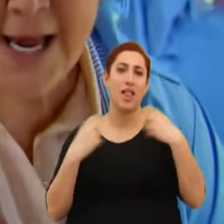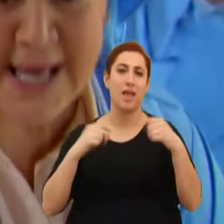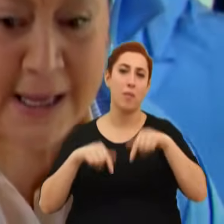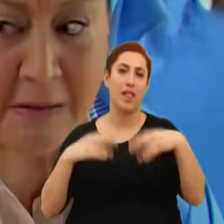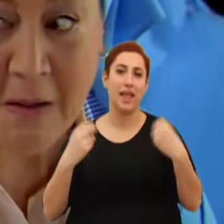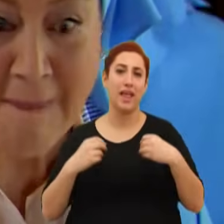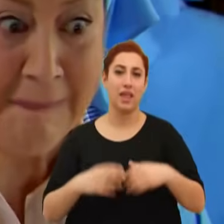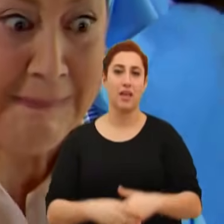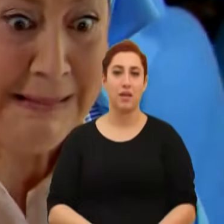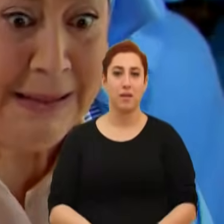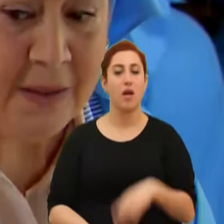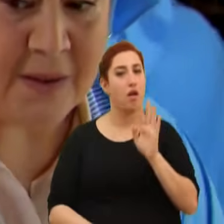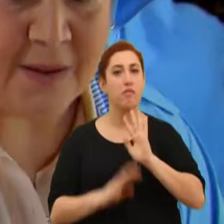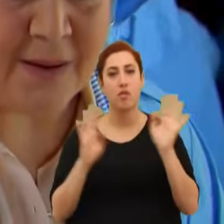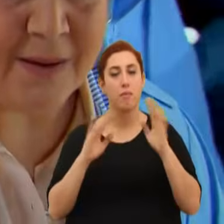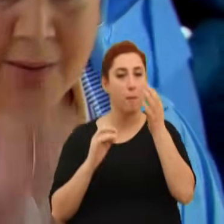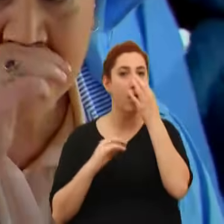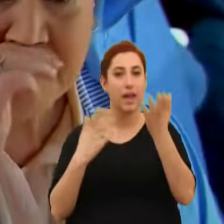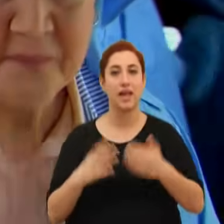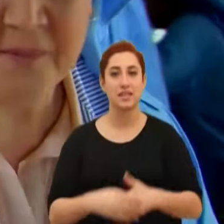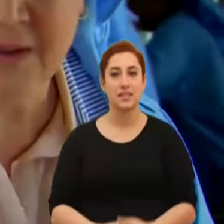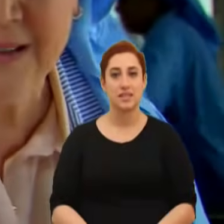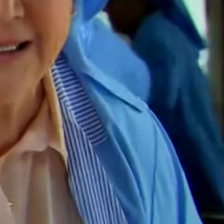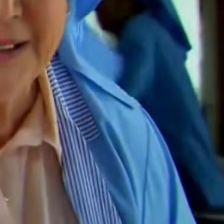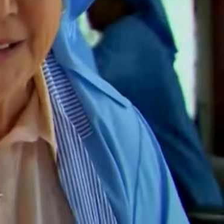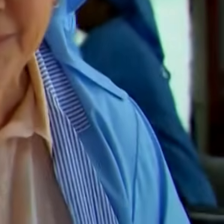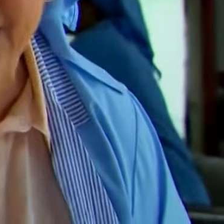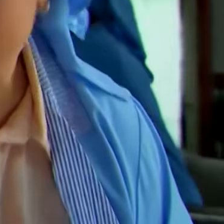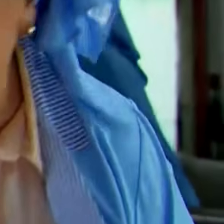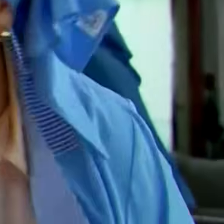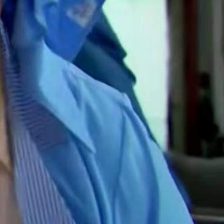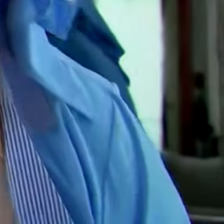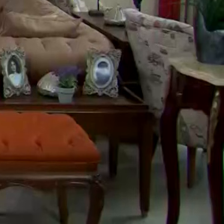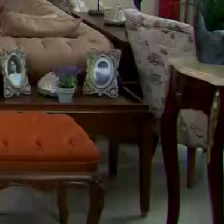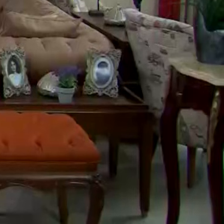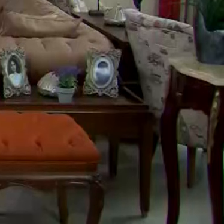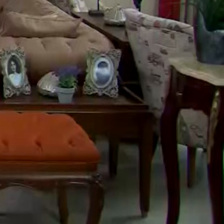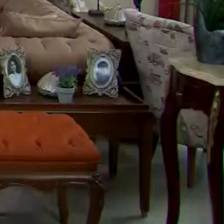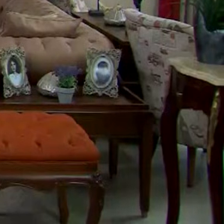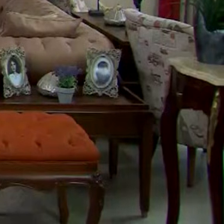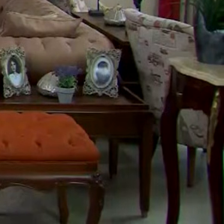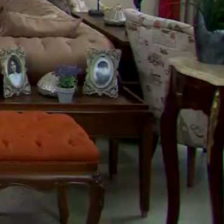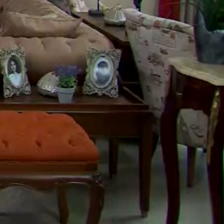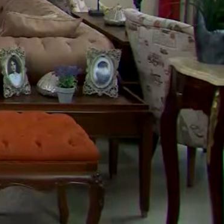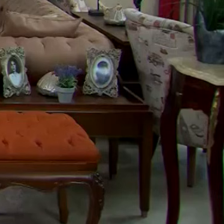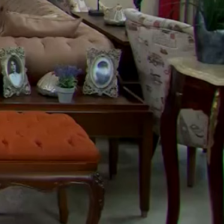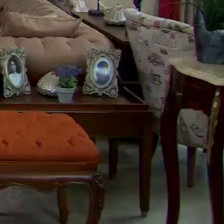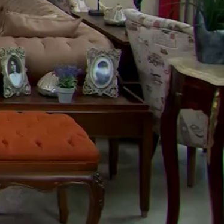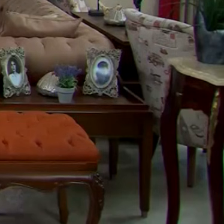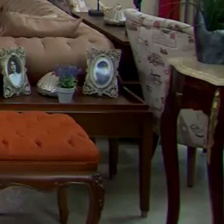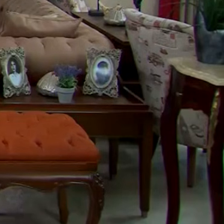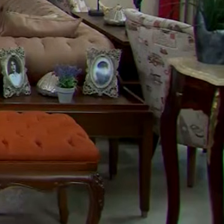iyi, böyle iyi. Ha peki, kolay gelsin. Badire yüzünü dönmeden konuştu Serpil'le. Neyse ki